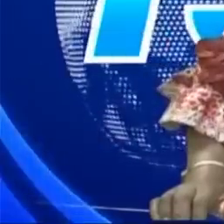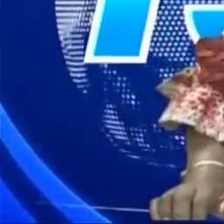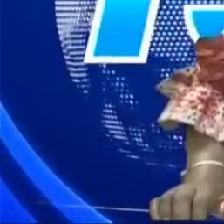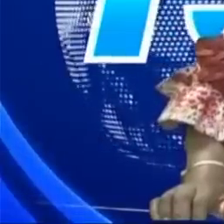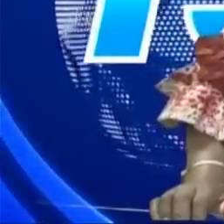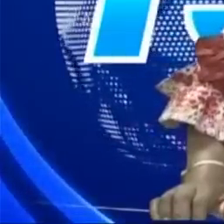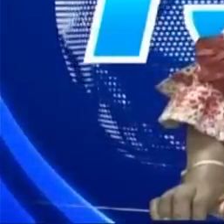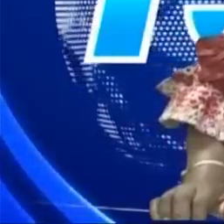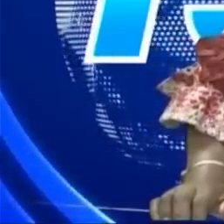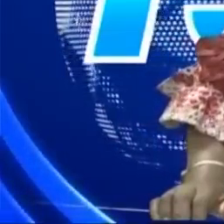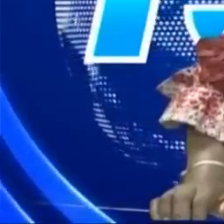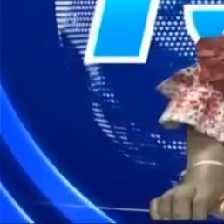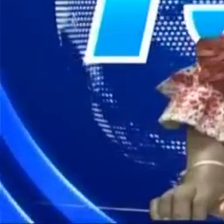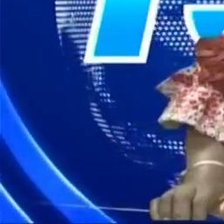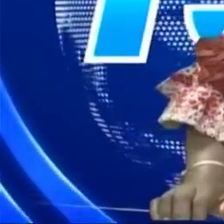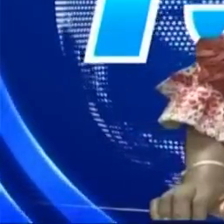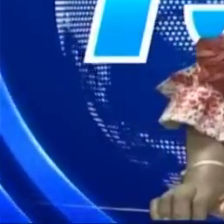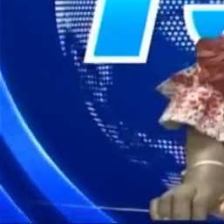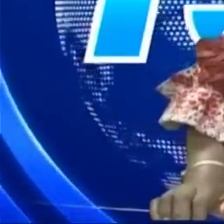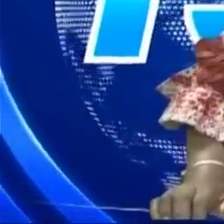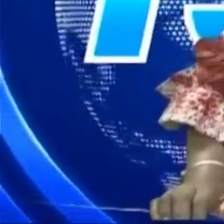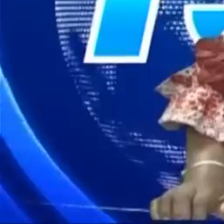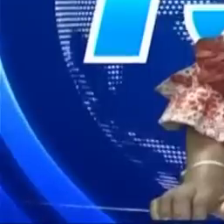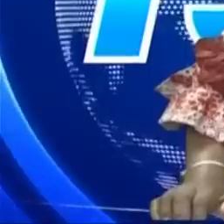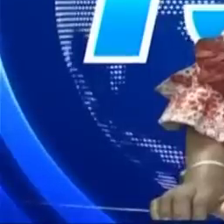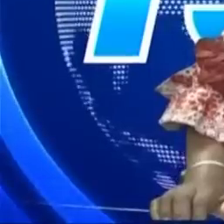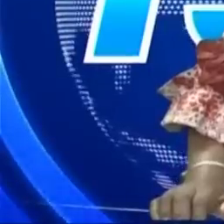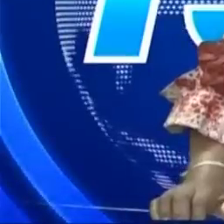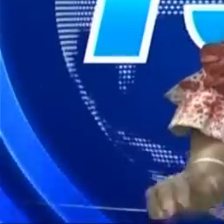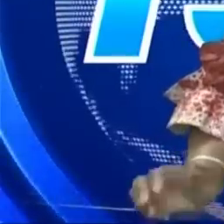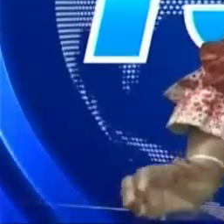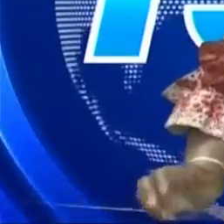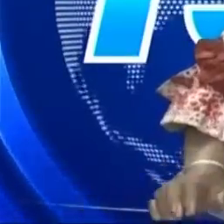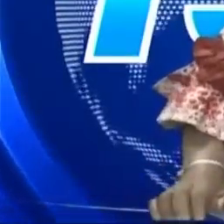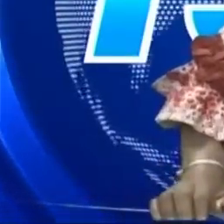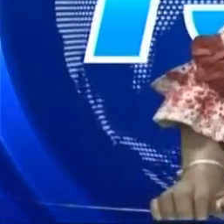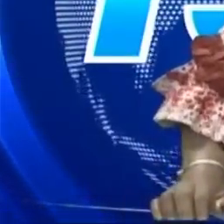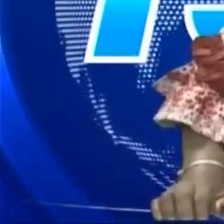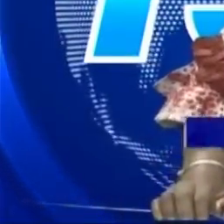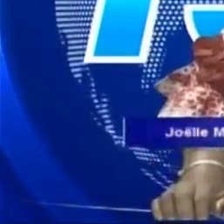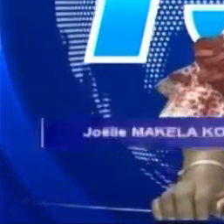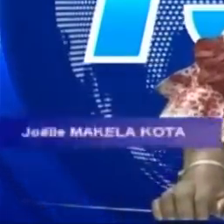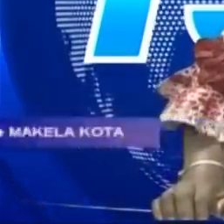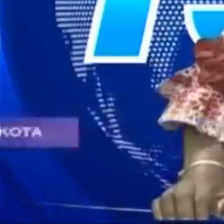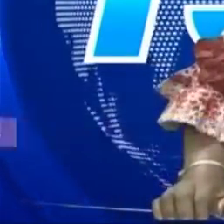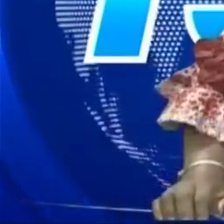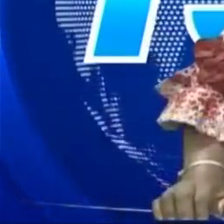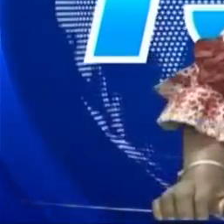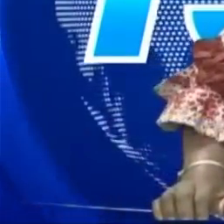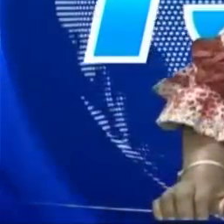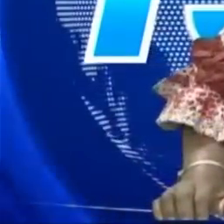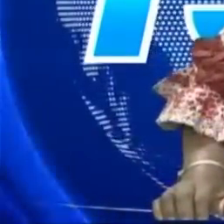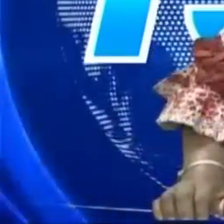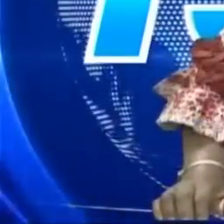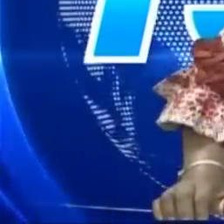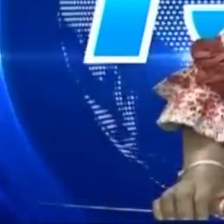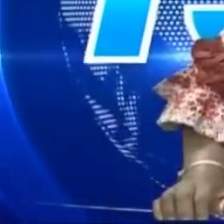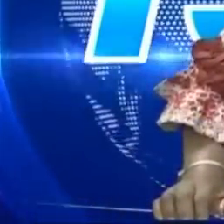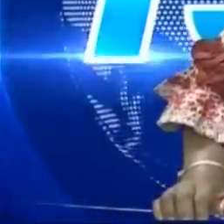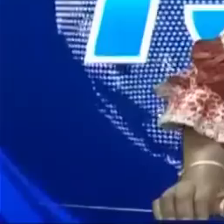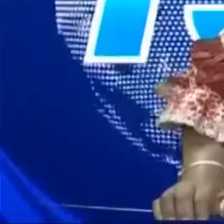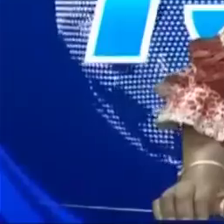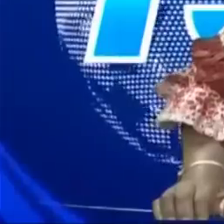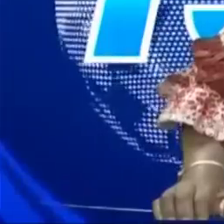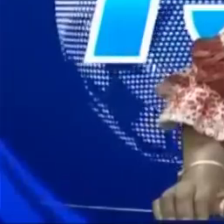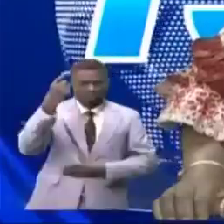Sud. L'Afrique du Sud refuse une compétition en puissance mondiale, des assises dans le contexte de non-alignement et de tensions internationales à